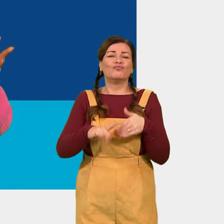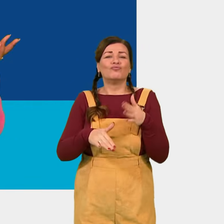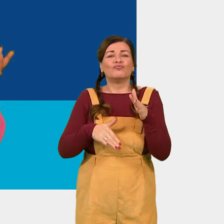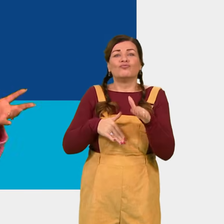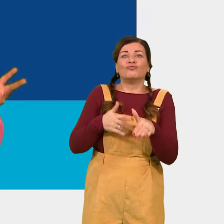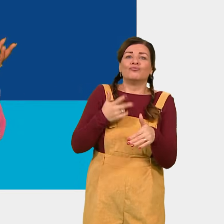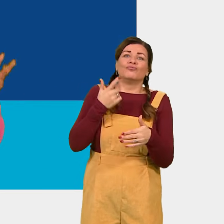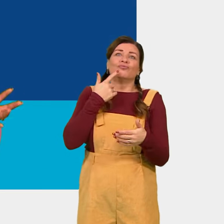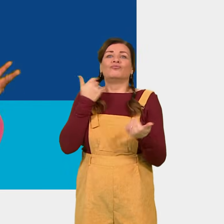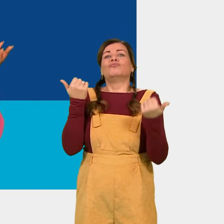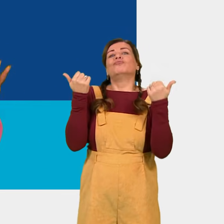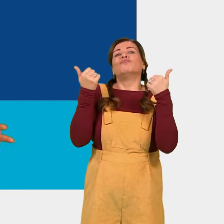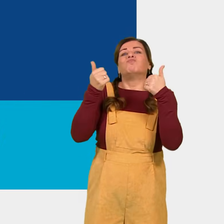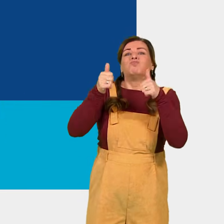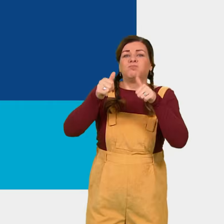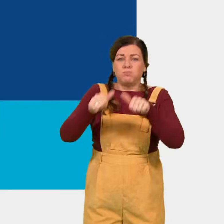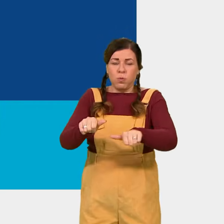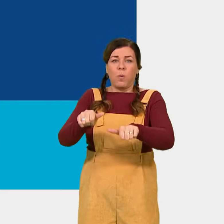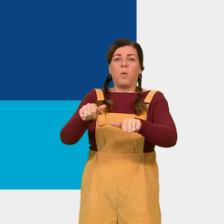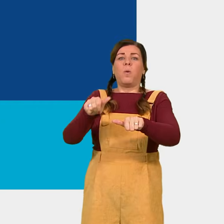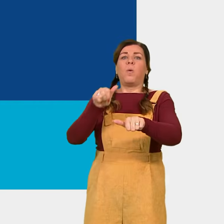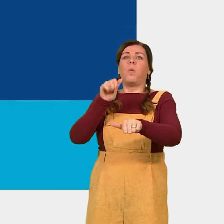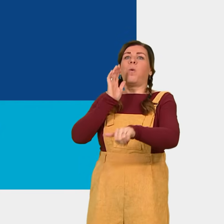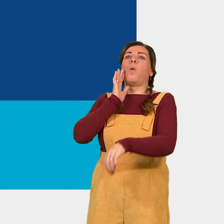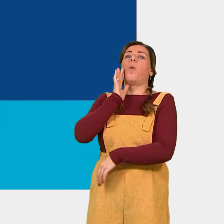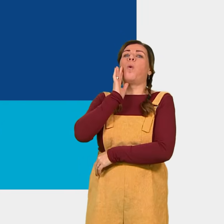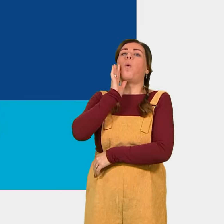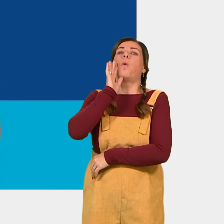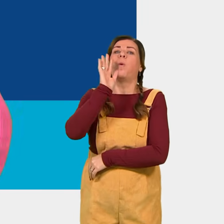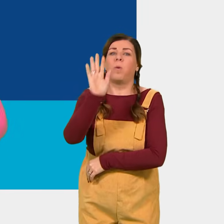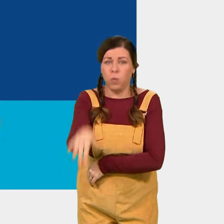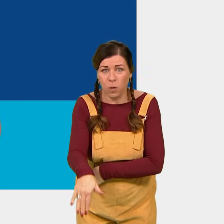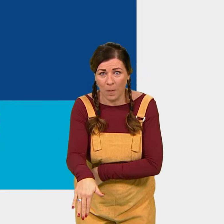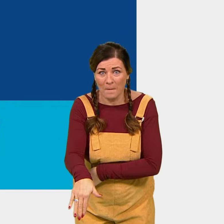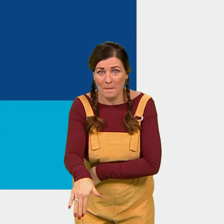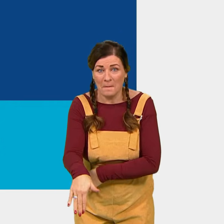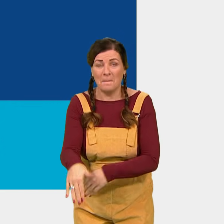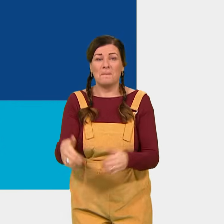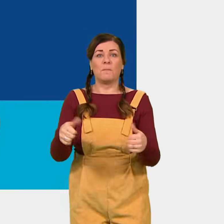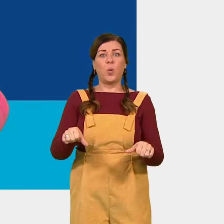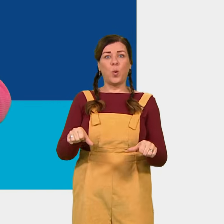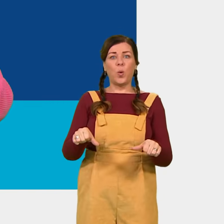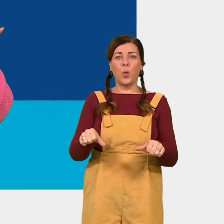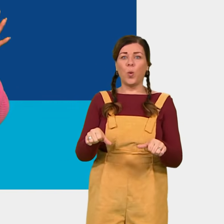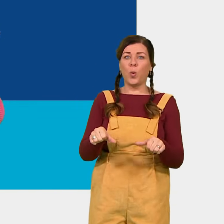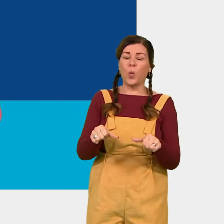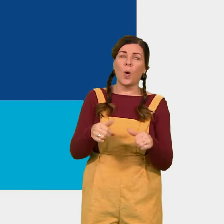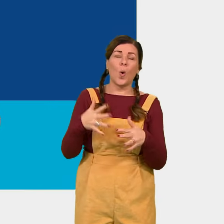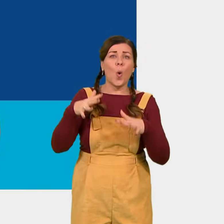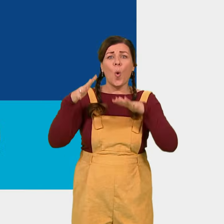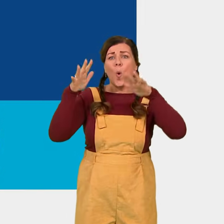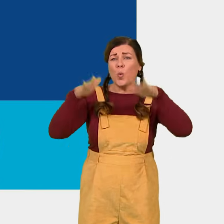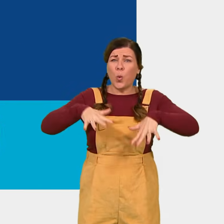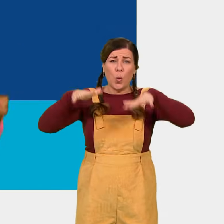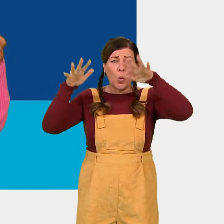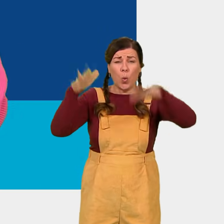wedi cyrraedd tŷ cyw. Wrth i bawb redeg i'r tŷ, roedd sŵn y glaw